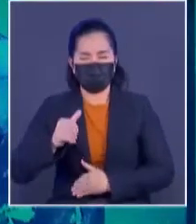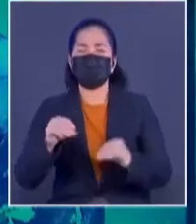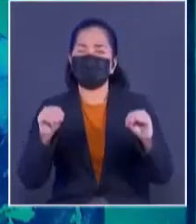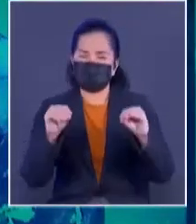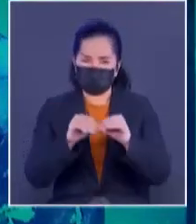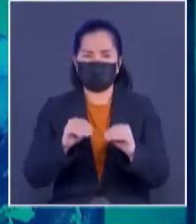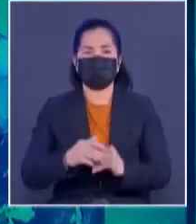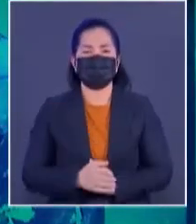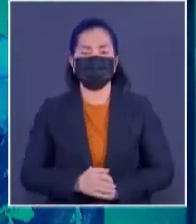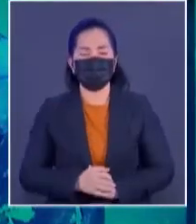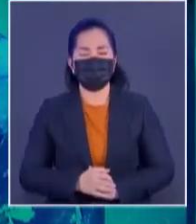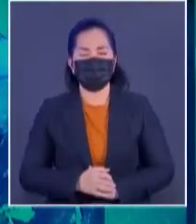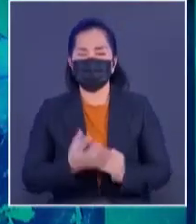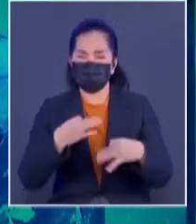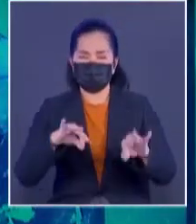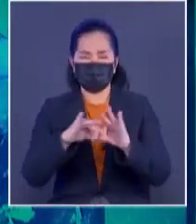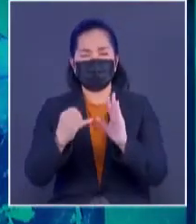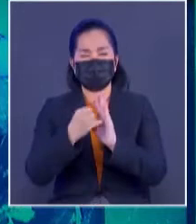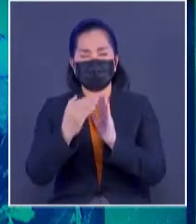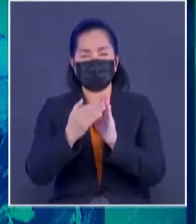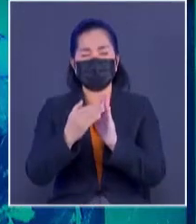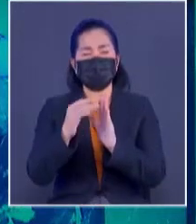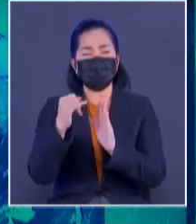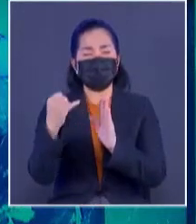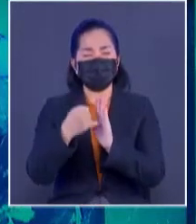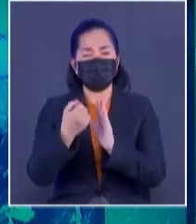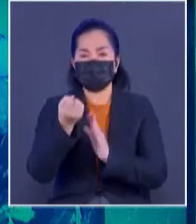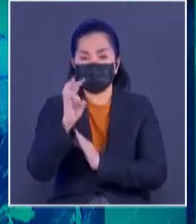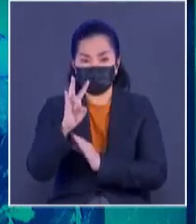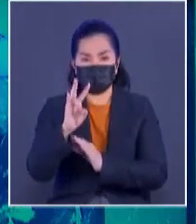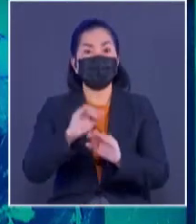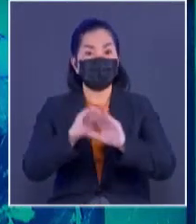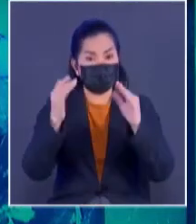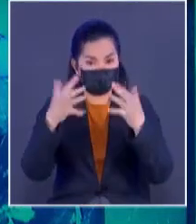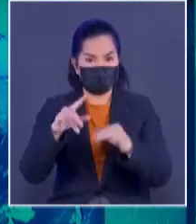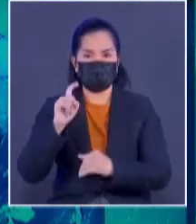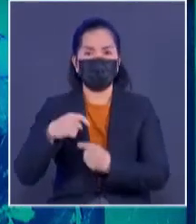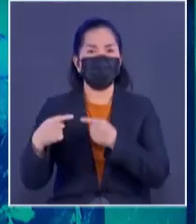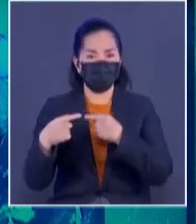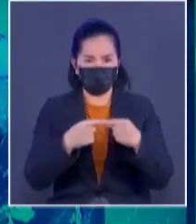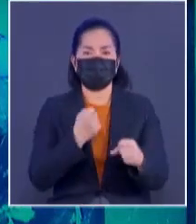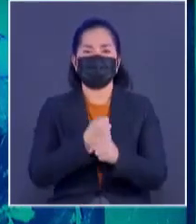ากขึ้นนะฮะโดยเฉพาะในพื้นที่17จังหวัดนำร่องที่ยกเลิกเคอร์ฟิวไปก็จะคล้ายๆปกติแล้วล่ะ